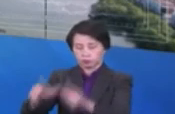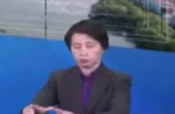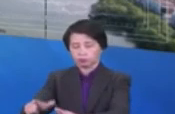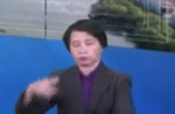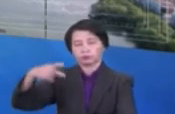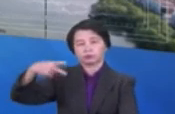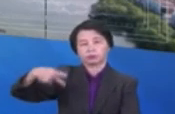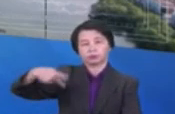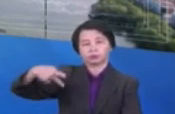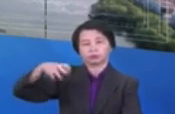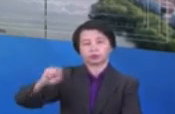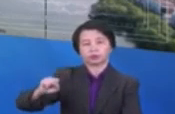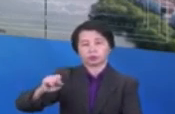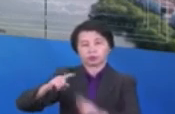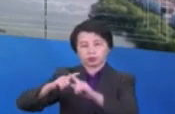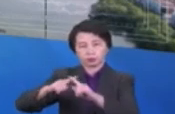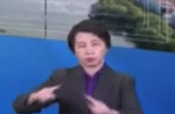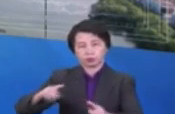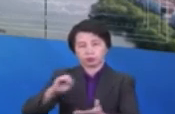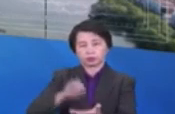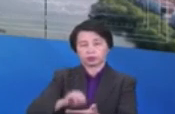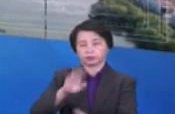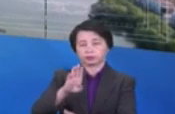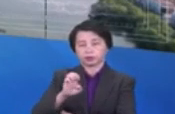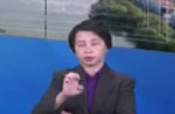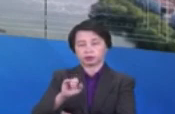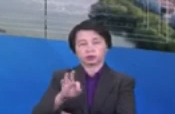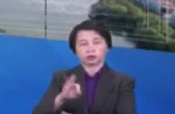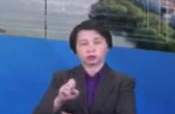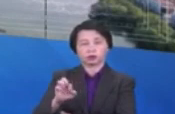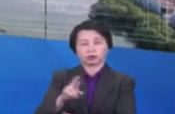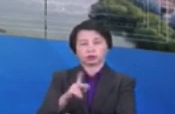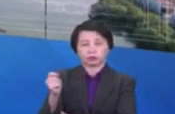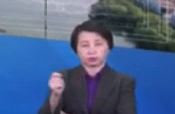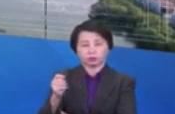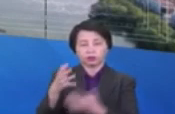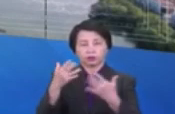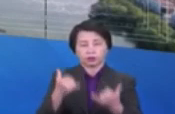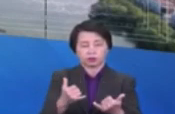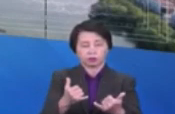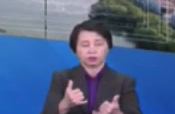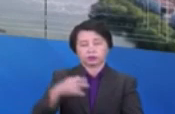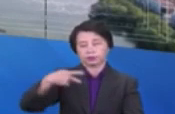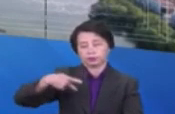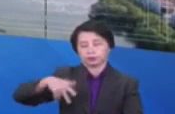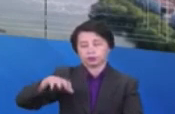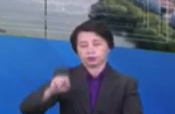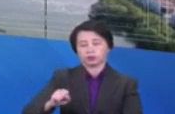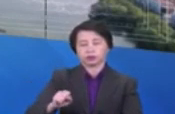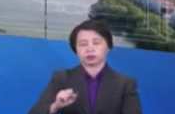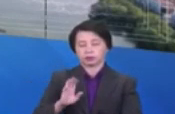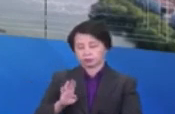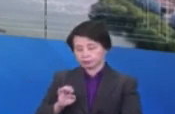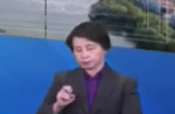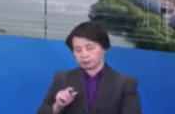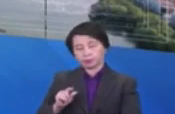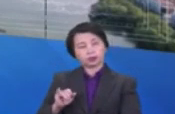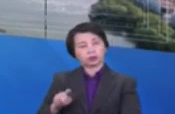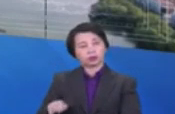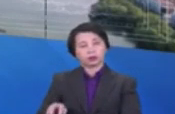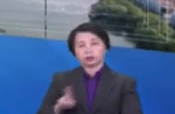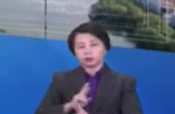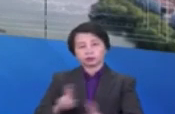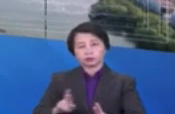Sementara PPS Dewan Selagon Beaufort. Sementara itu, berdasarkan situasi semasa, PPS Dewan Dun Banir juga di Beaufort